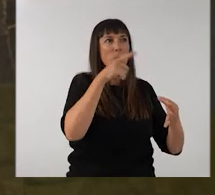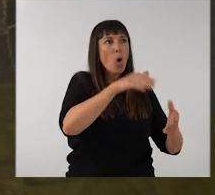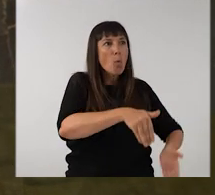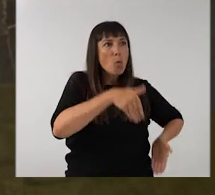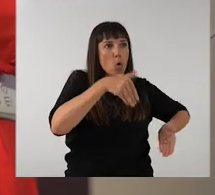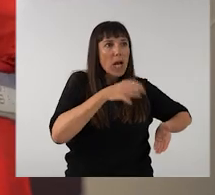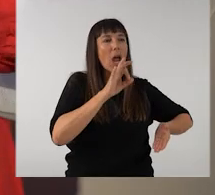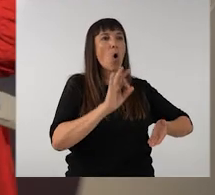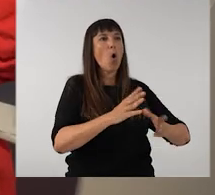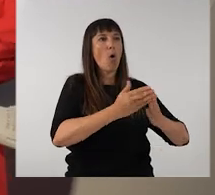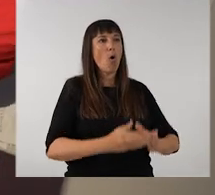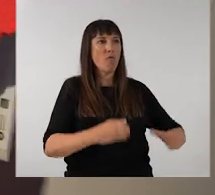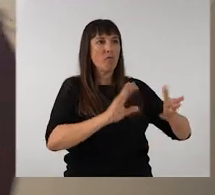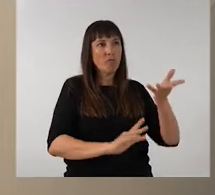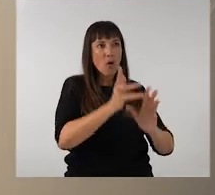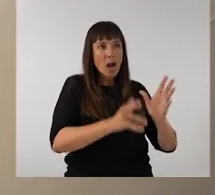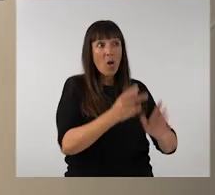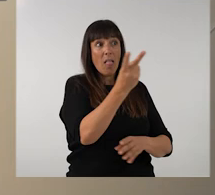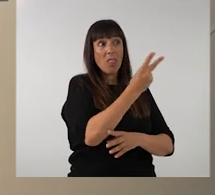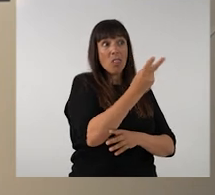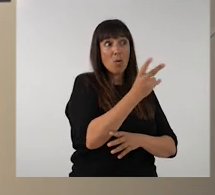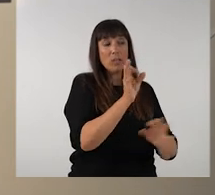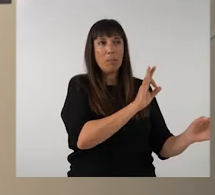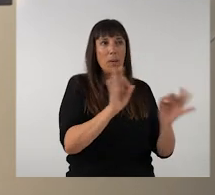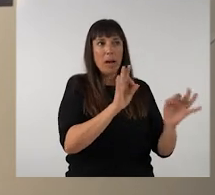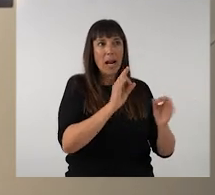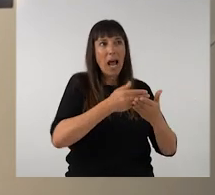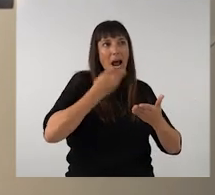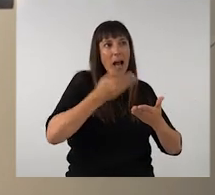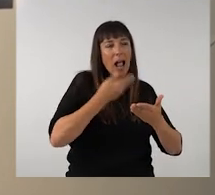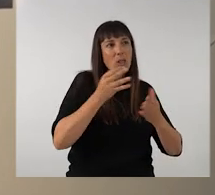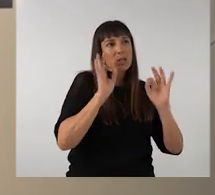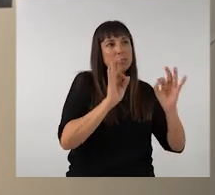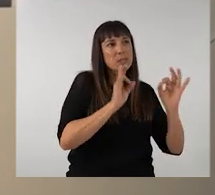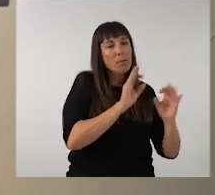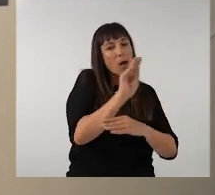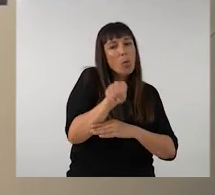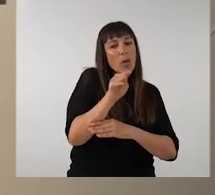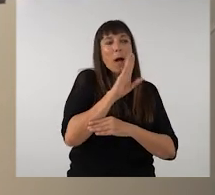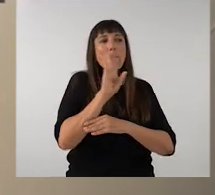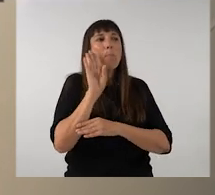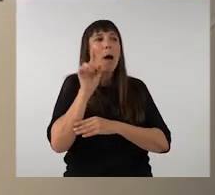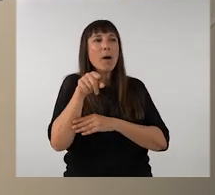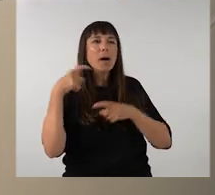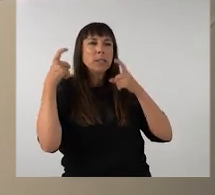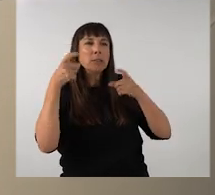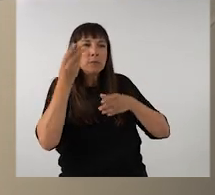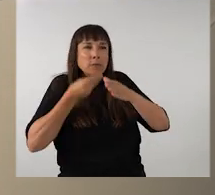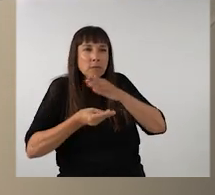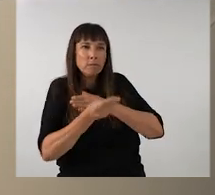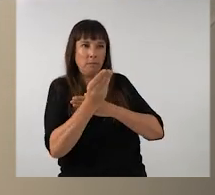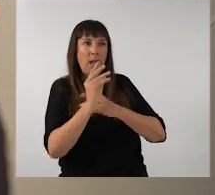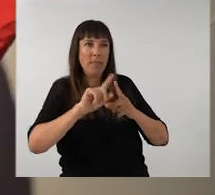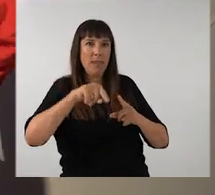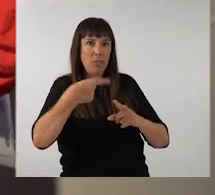manera. Aquí hi ha molta més atenció doncs, pel detall. No? Això és un bolquer, això és el braser, elles preparen un caldo doncs, per guarir a la mare,